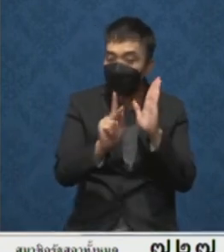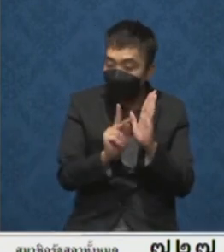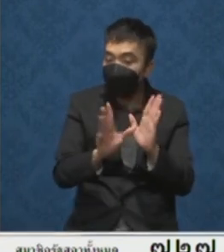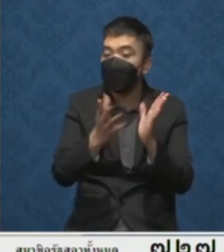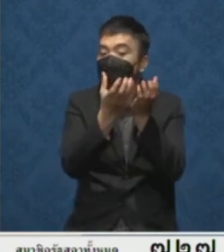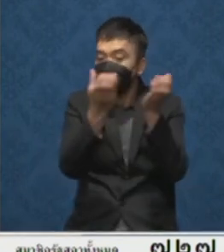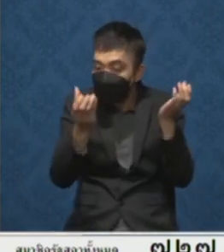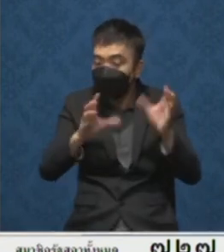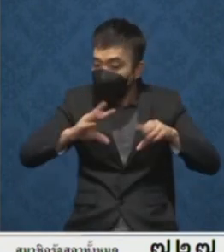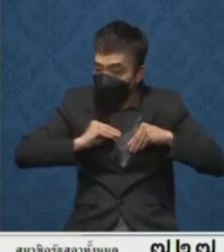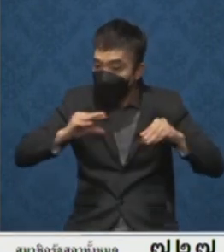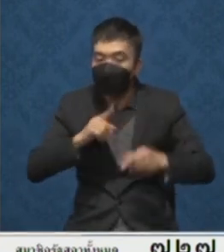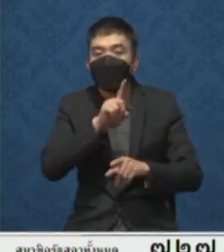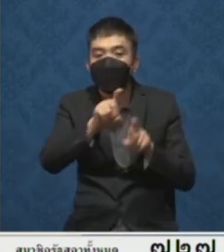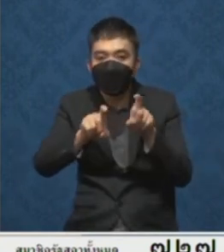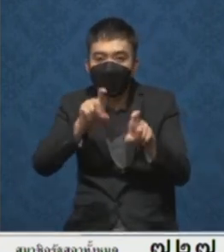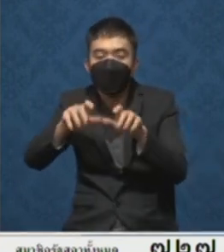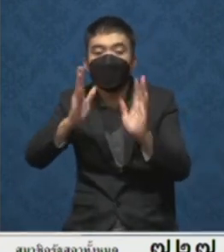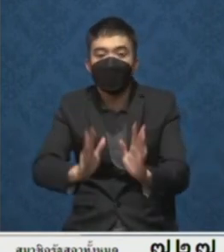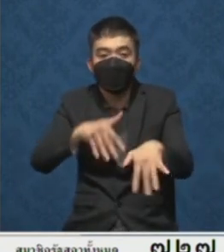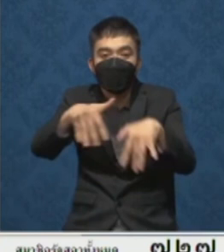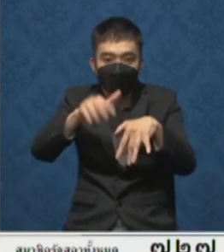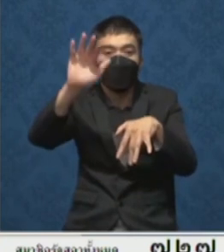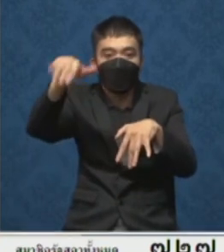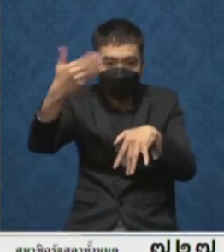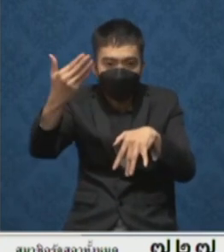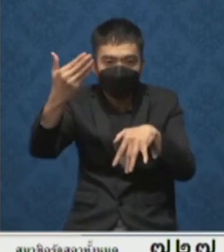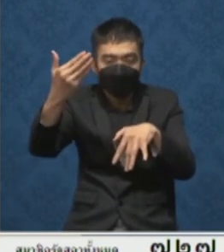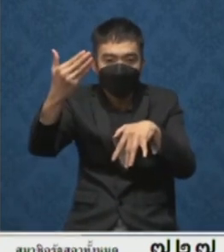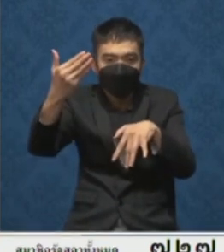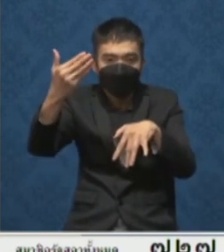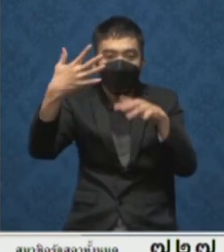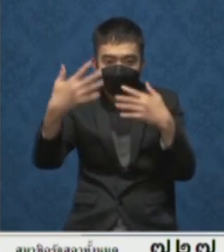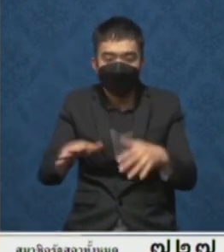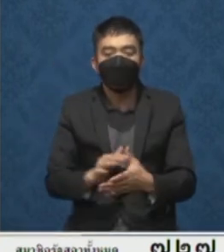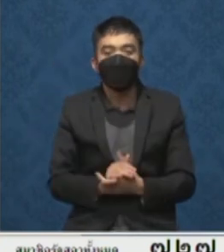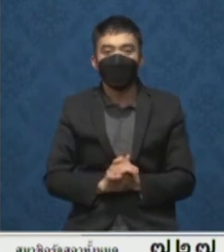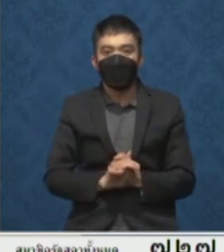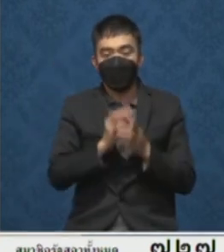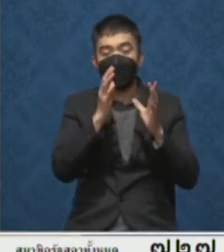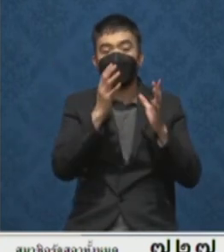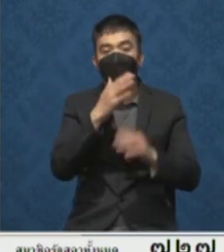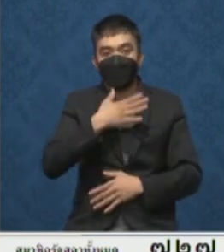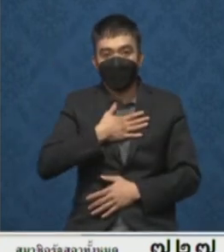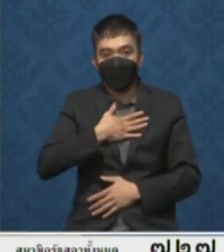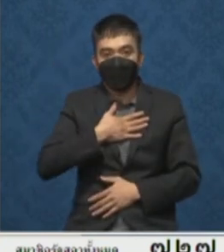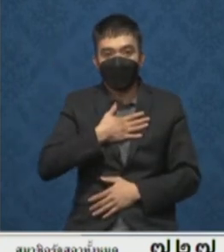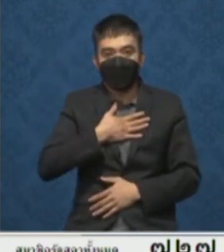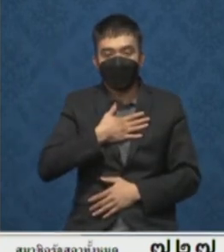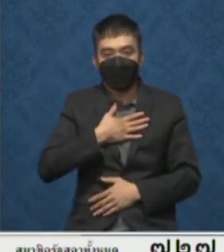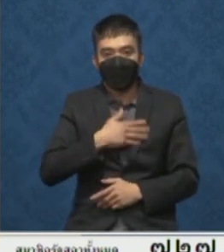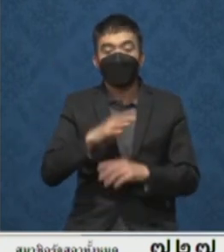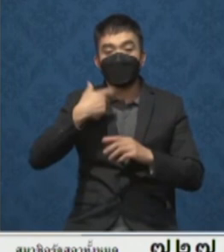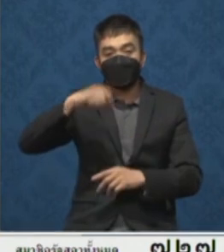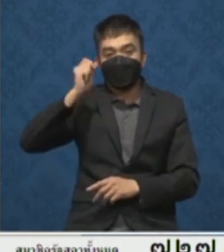มนูญนะคะแต่สุดท้ายนะคะเมื่อคณะผู้มีอำนาจจับดิฉันไปนะคะศาลพิพาก